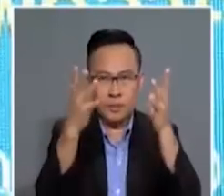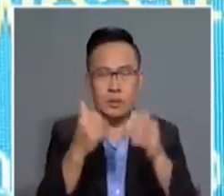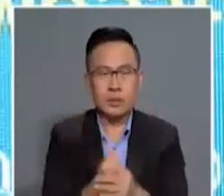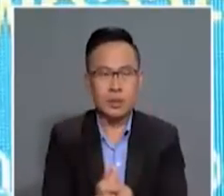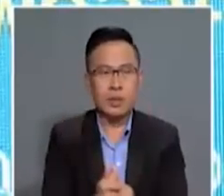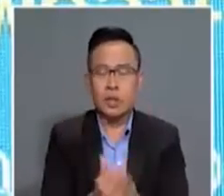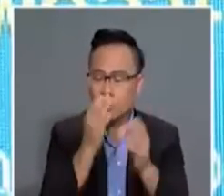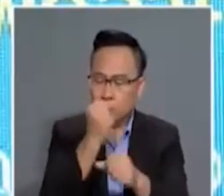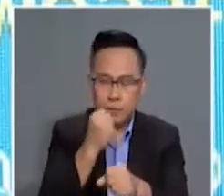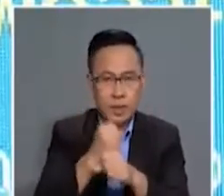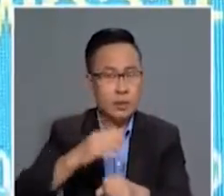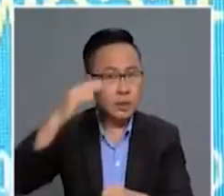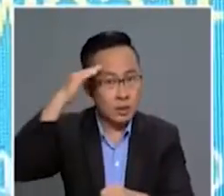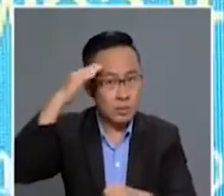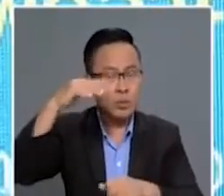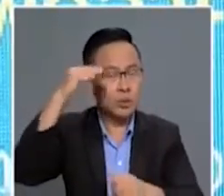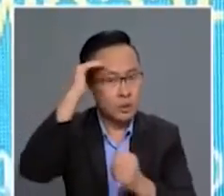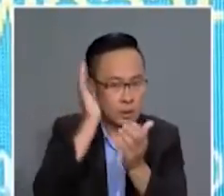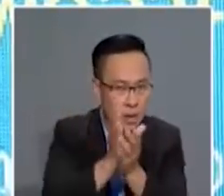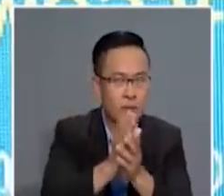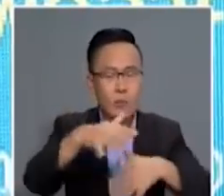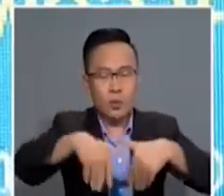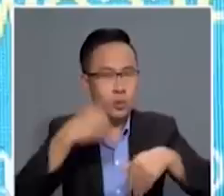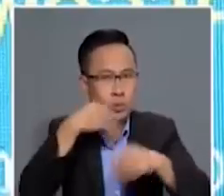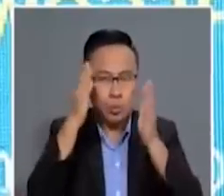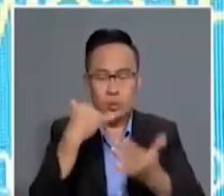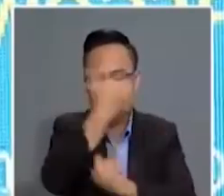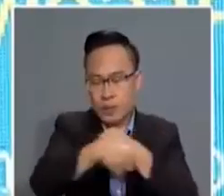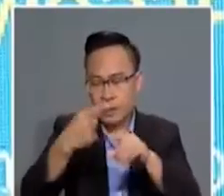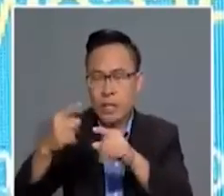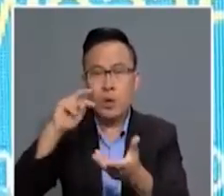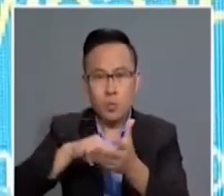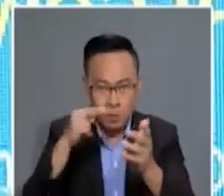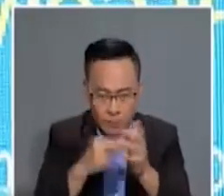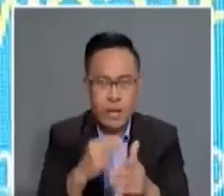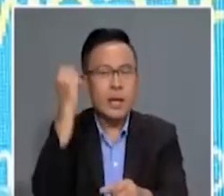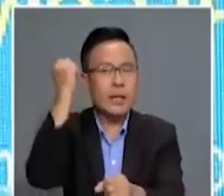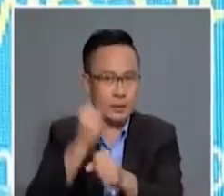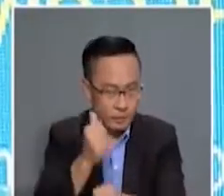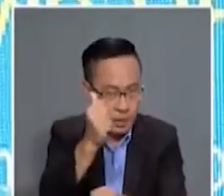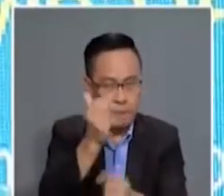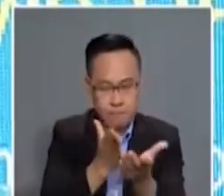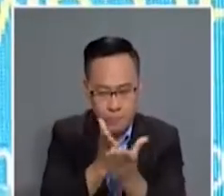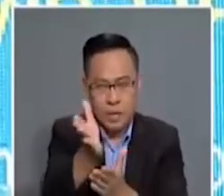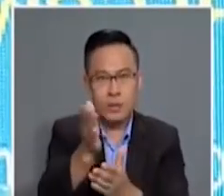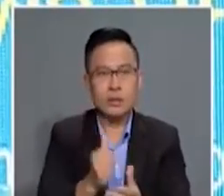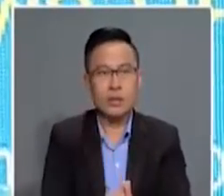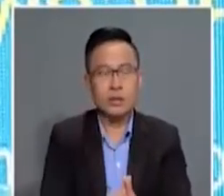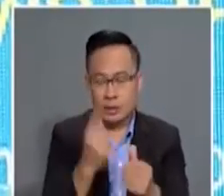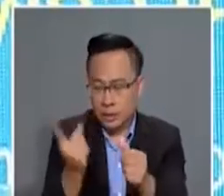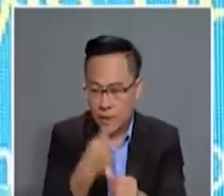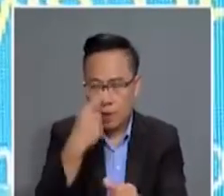เจ้าที่พลเรือนหมวดทหารซิลเซลต่างประเทศปลอดภัยทุกคนนั่นแหละคือประสบการณ์ครั้งแรกในชีวิตของประเทศ